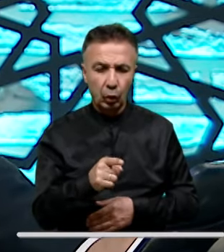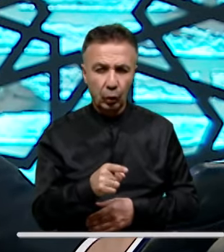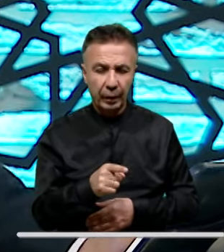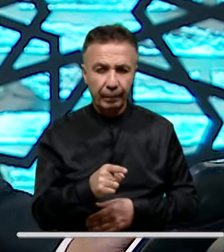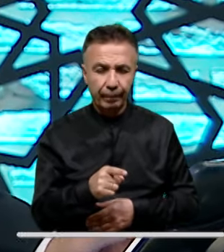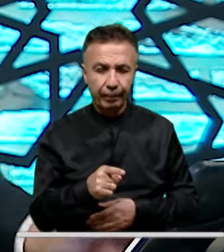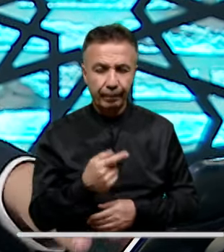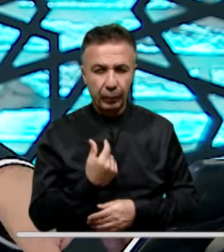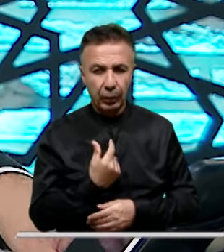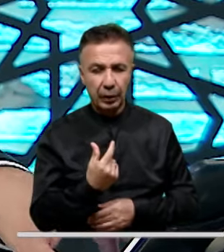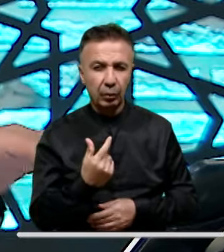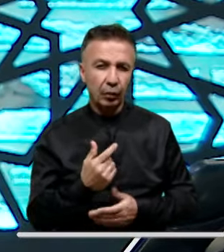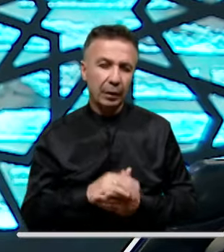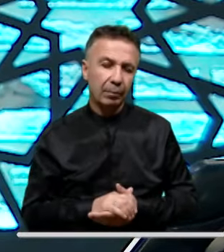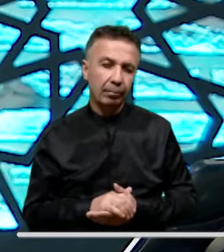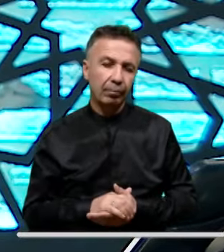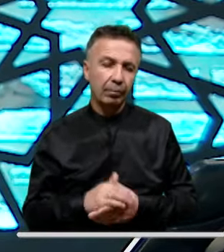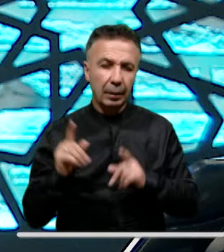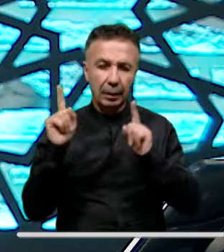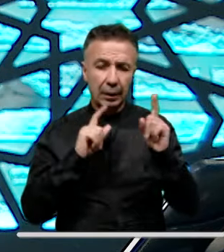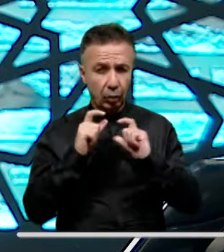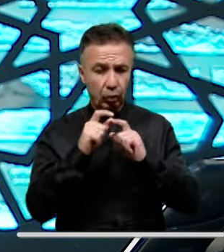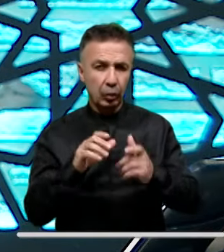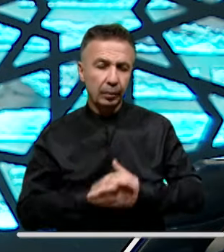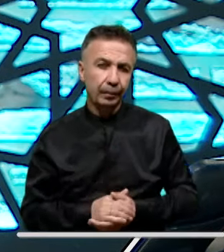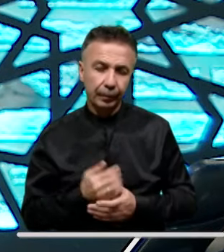var. Sosyal medyadan bu soruyu yazdırmış